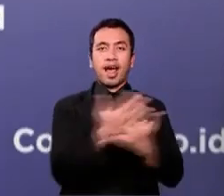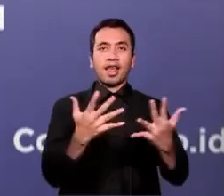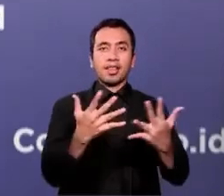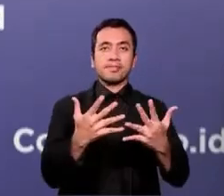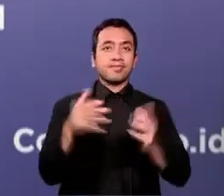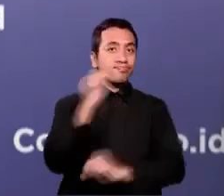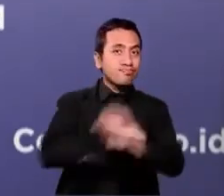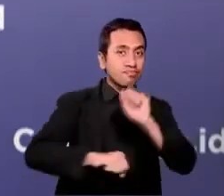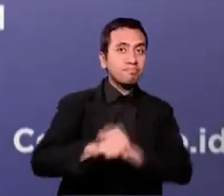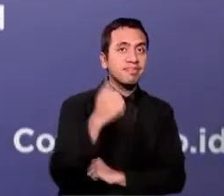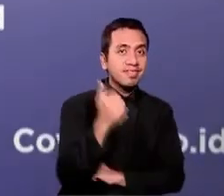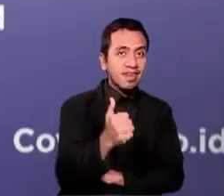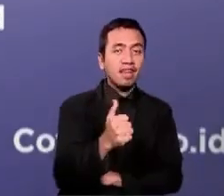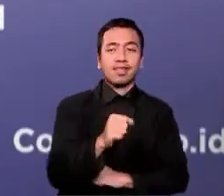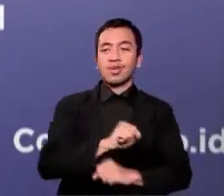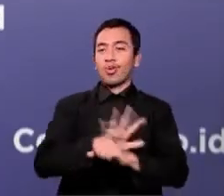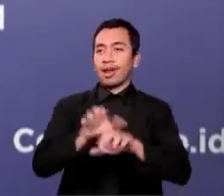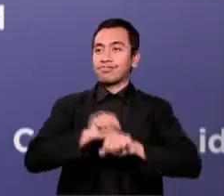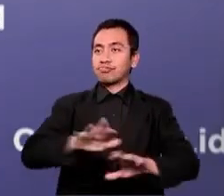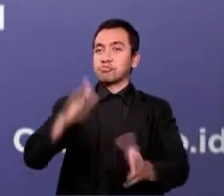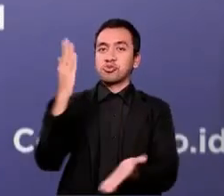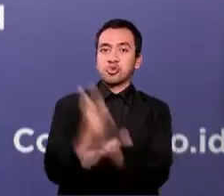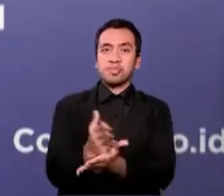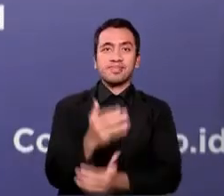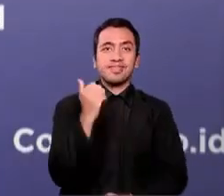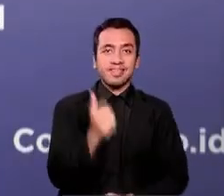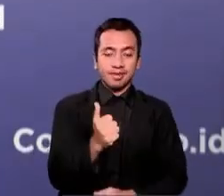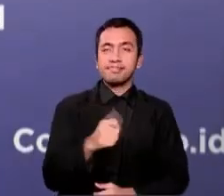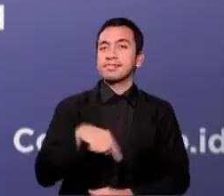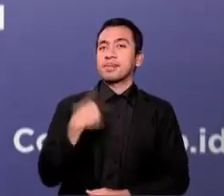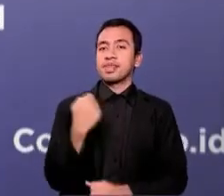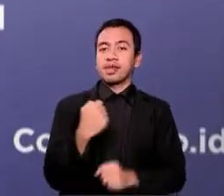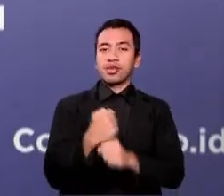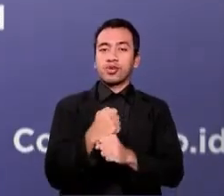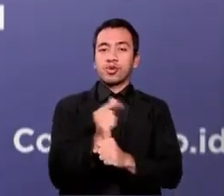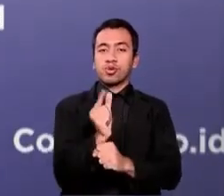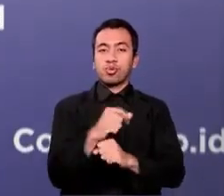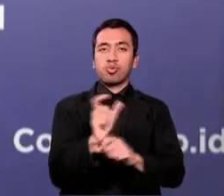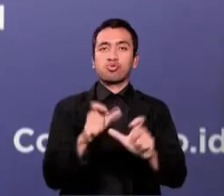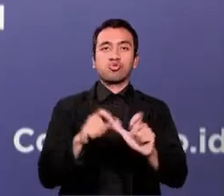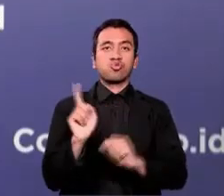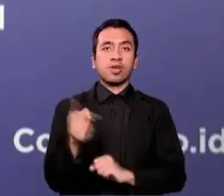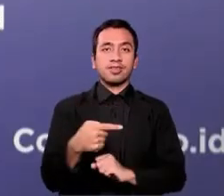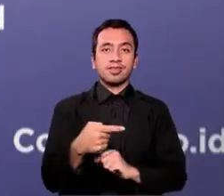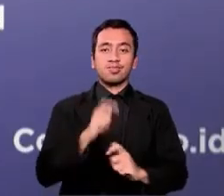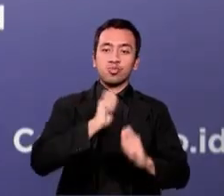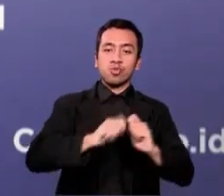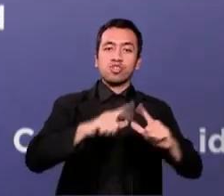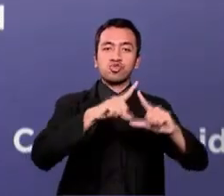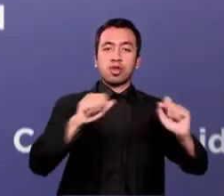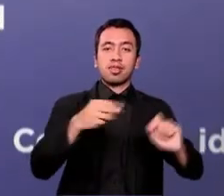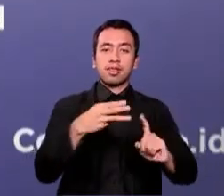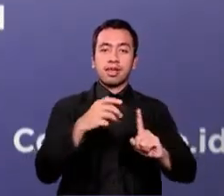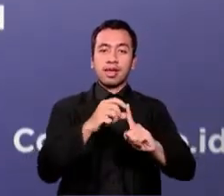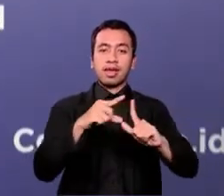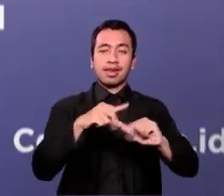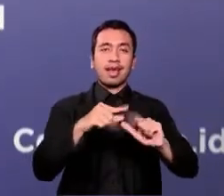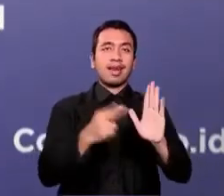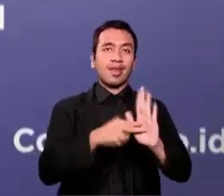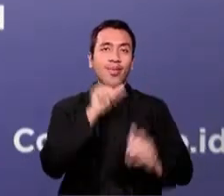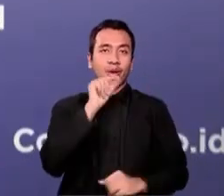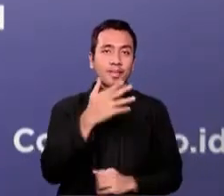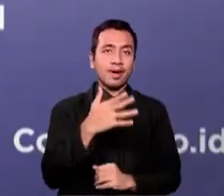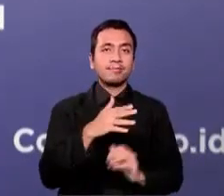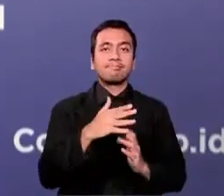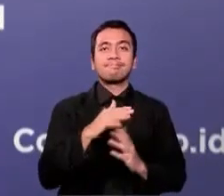19 pemerintah melalui gugus tugas percepatan penanganan konflik 19 mengeluarkan surat edaran bagi instansi pemerintah